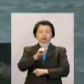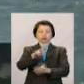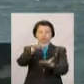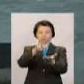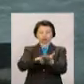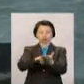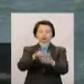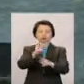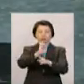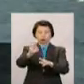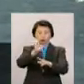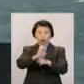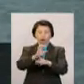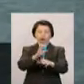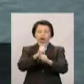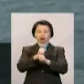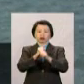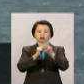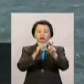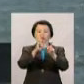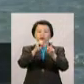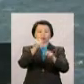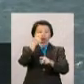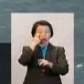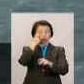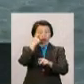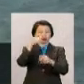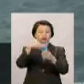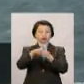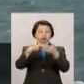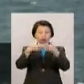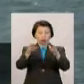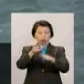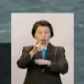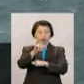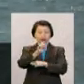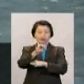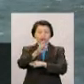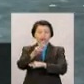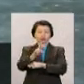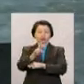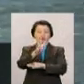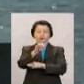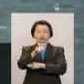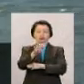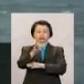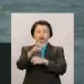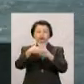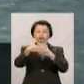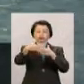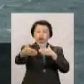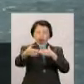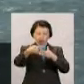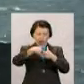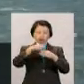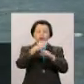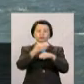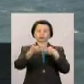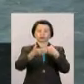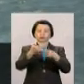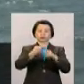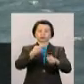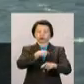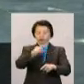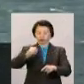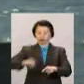mengesahkan pingat emas miliknya mengumpul 20 mata dalam acara Open Laser 4.7 jauh meninggalkan pencabar terdekat dari